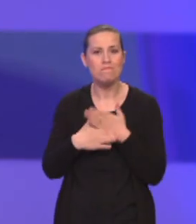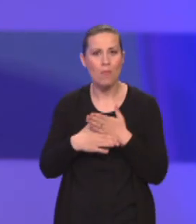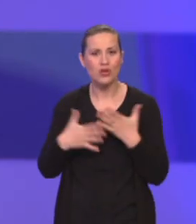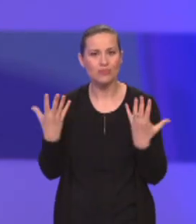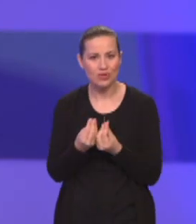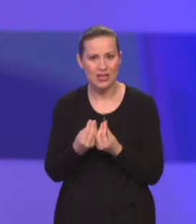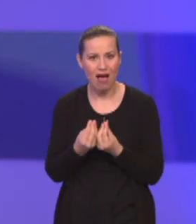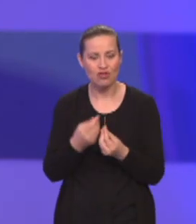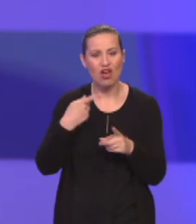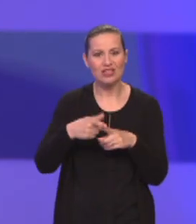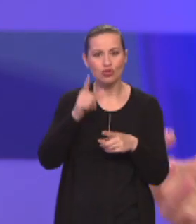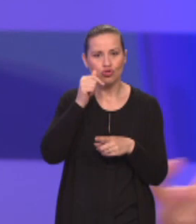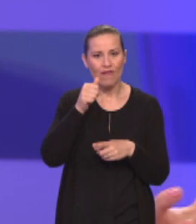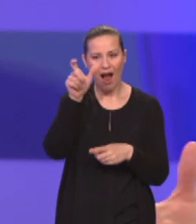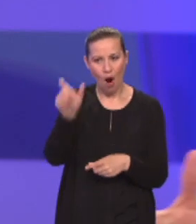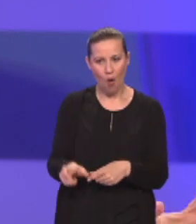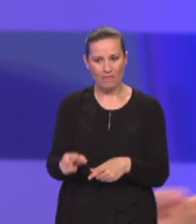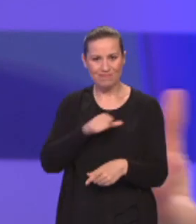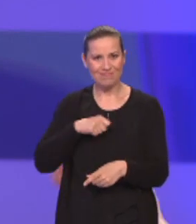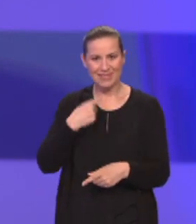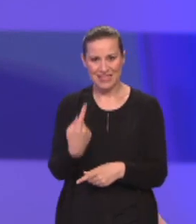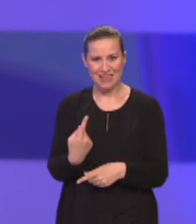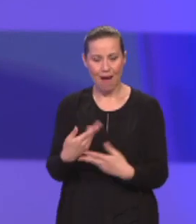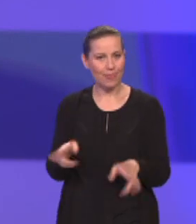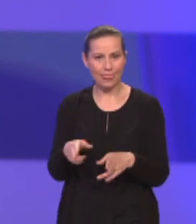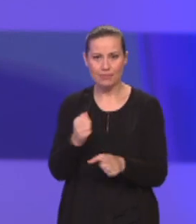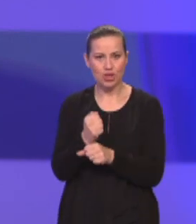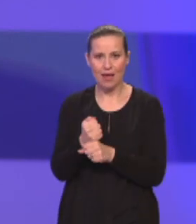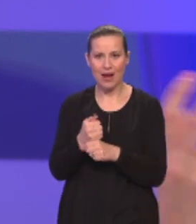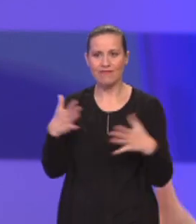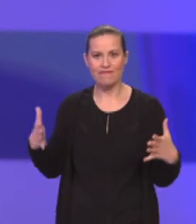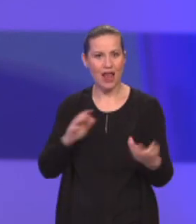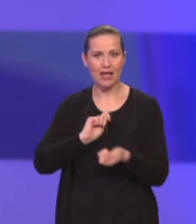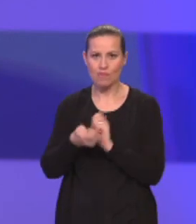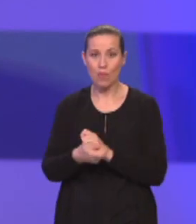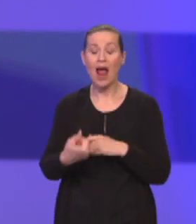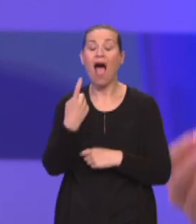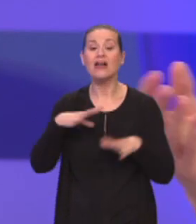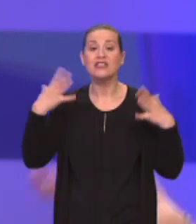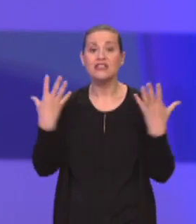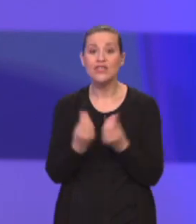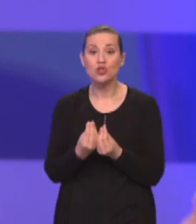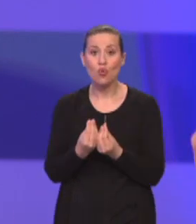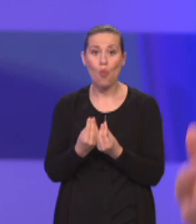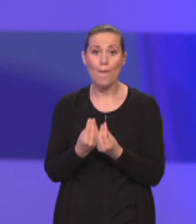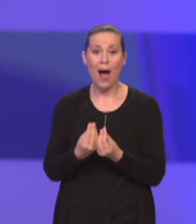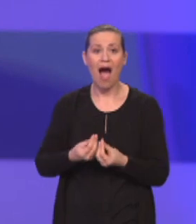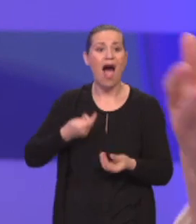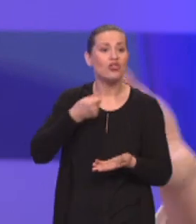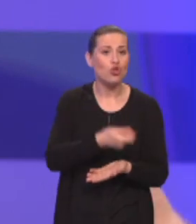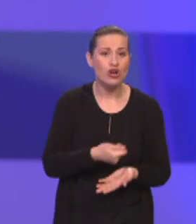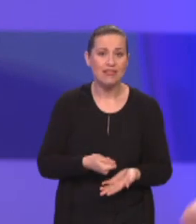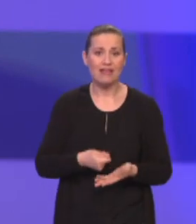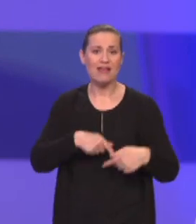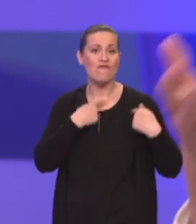kao pojedinac danas ne može napraviti toliko nekakve velike promjene, ali da mi svi zajedno, zajedno i naši donatori, i